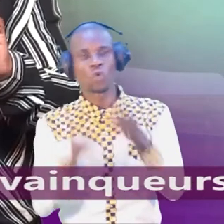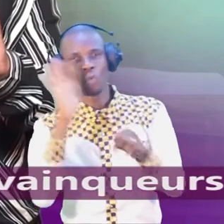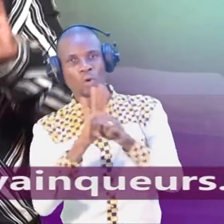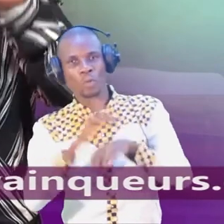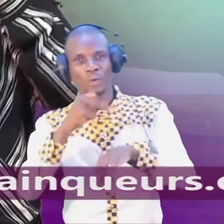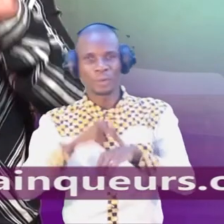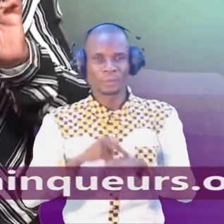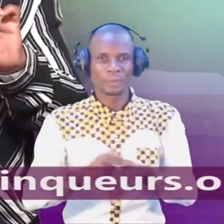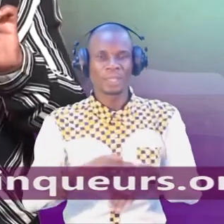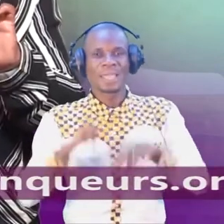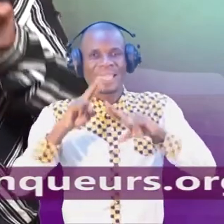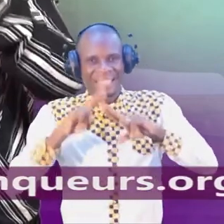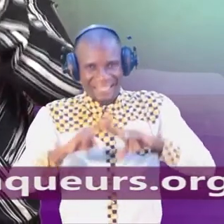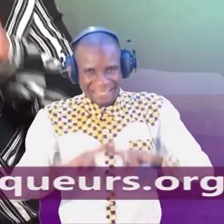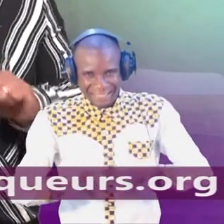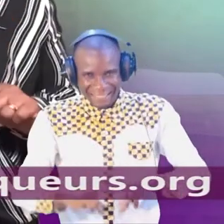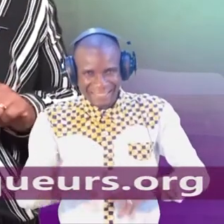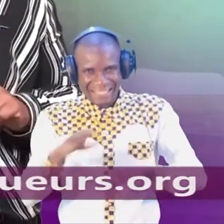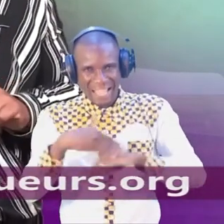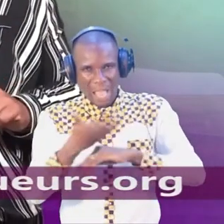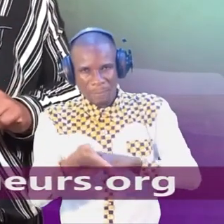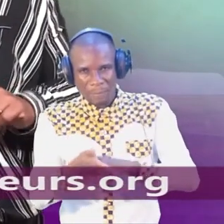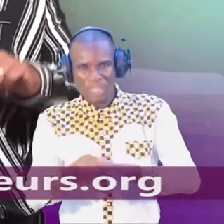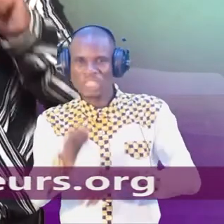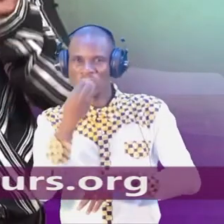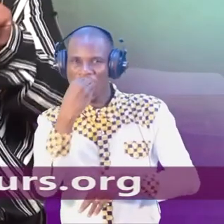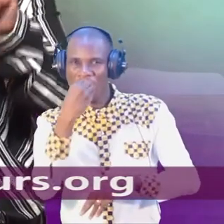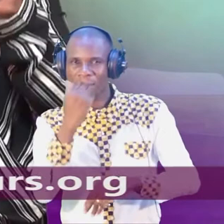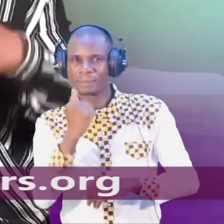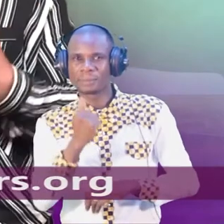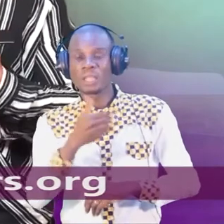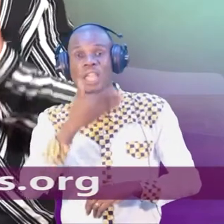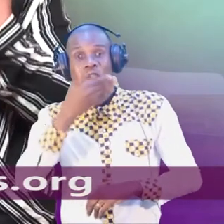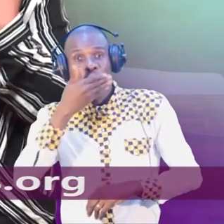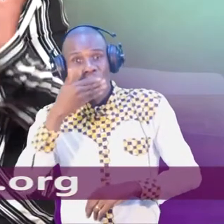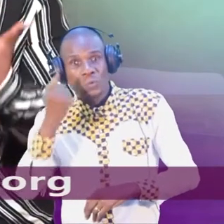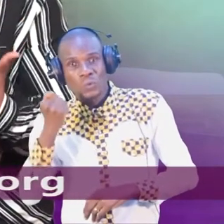mboga na nafaka na hata mbegu za kukauka.